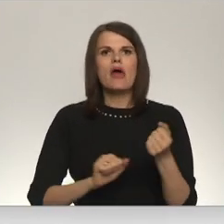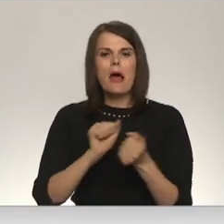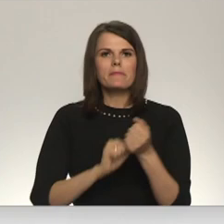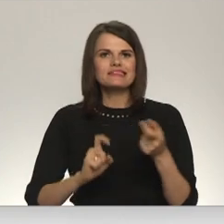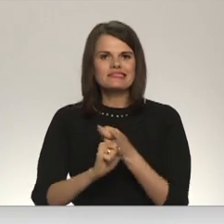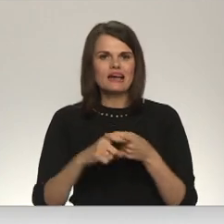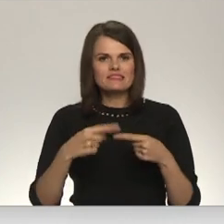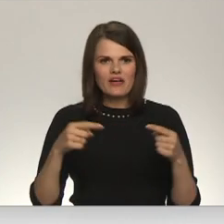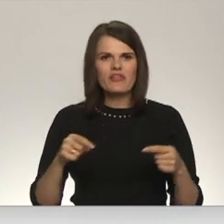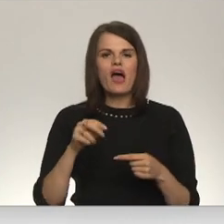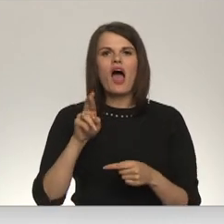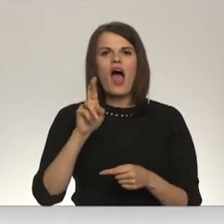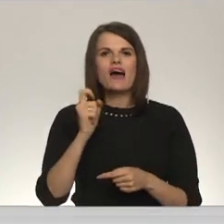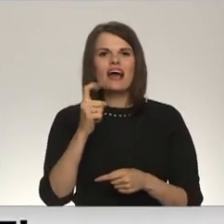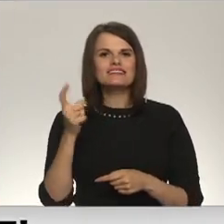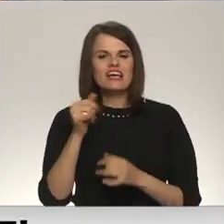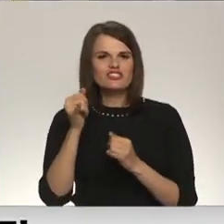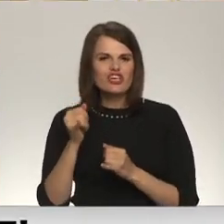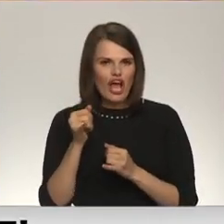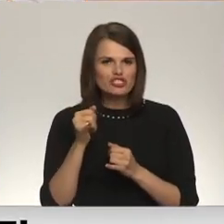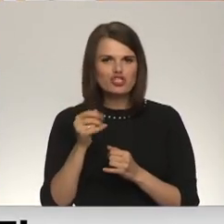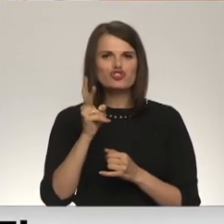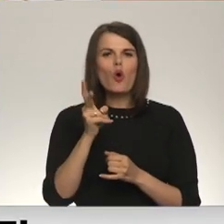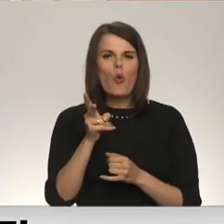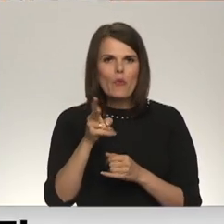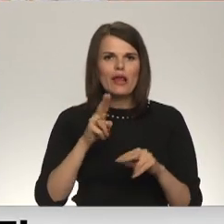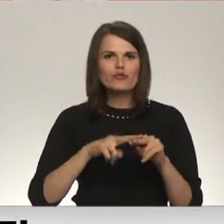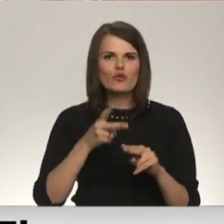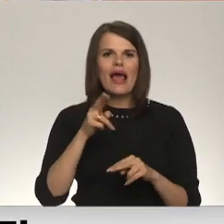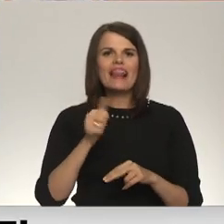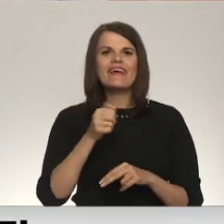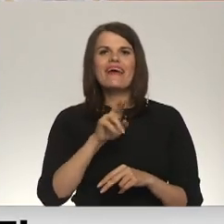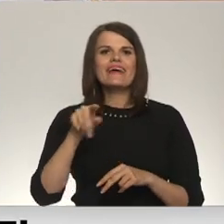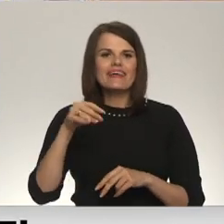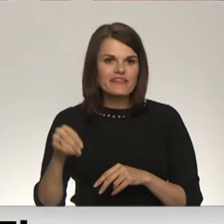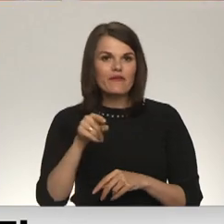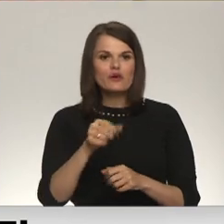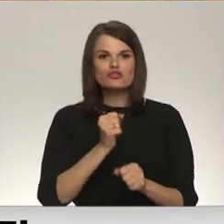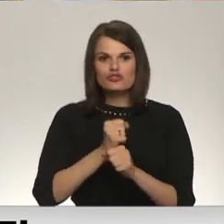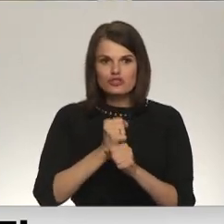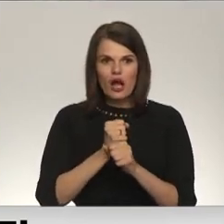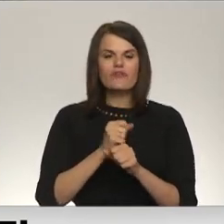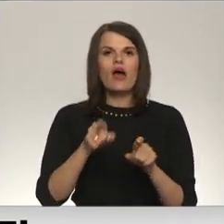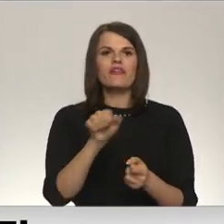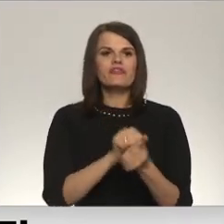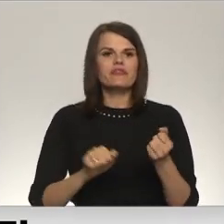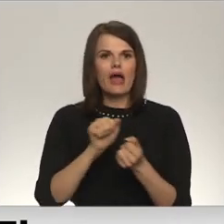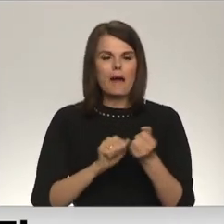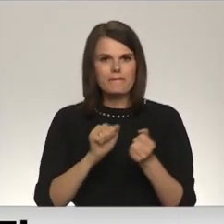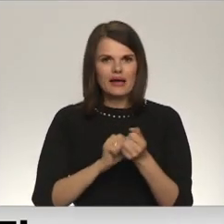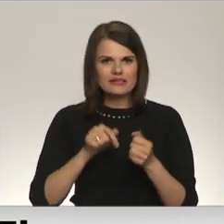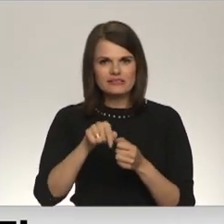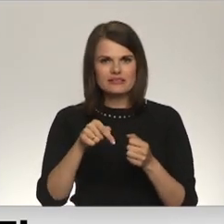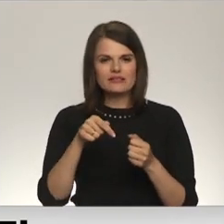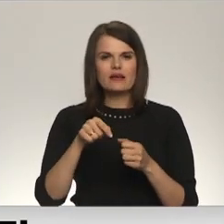– rasaskvēstiņš, kumelīte un kliņģerīte. Mūsu produkts darbojas tā, ka šī dabisko vēl tinktūra